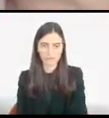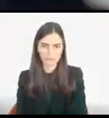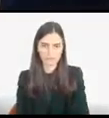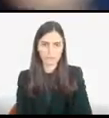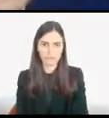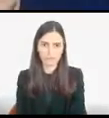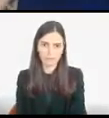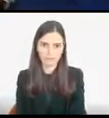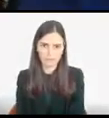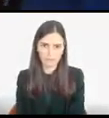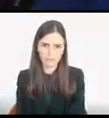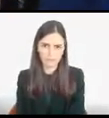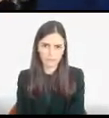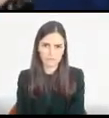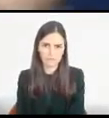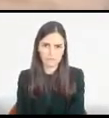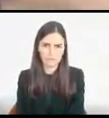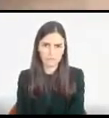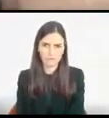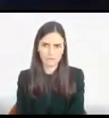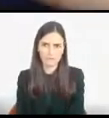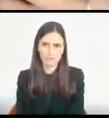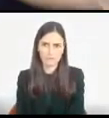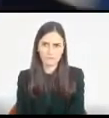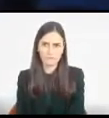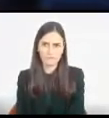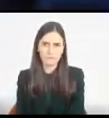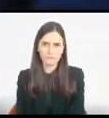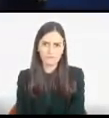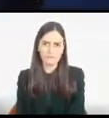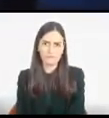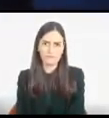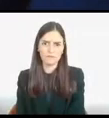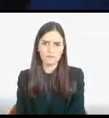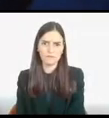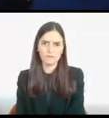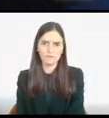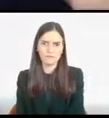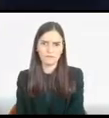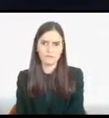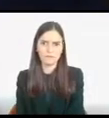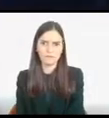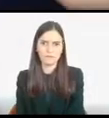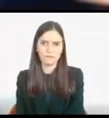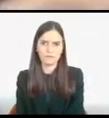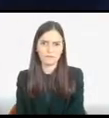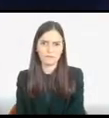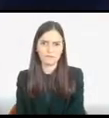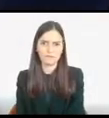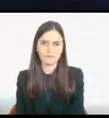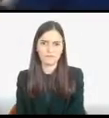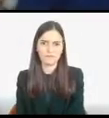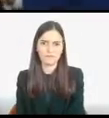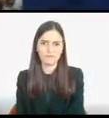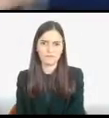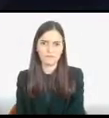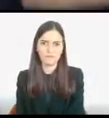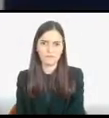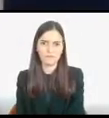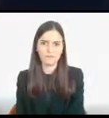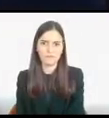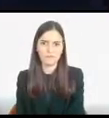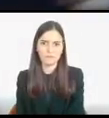Nous voyons bien, les pensions sont suffisamment faibles pour obliger, eh bien, celles et ceux qui nous écoutent, mais de manière plus générale les